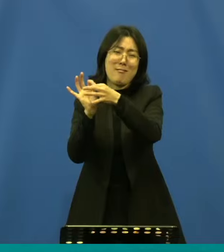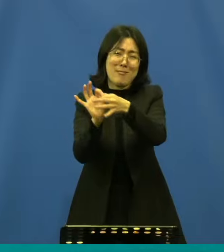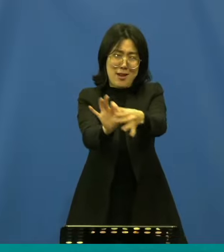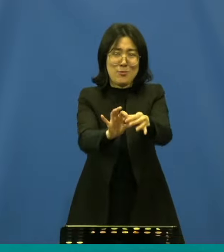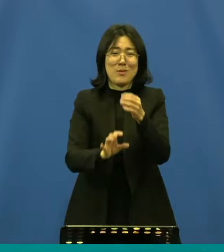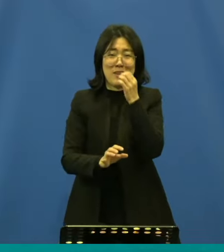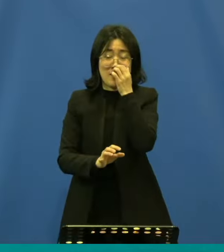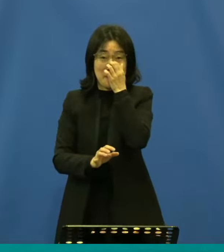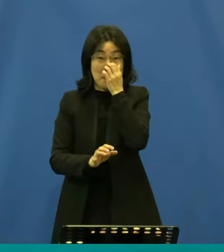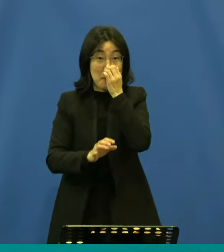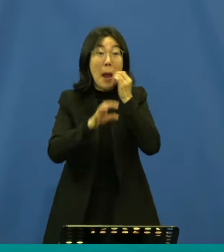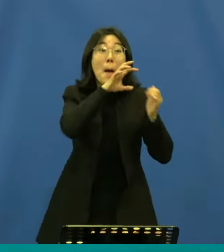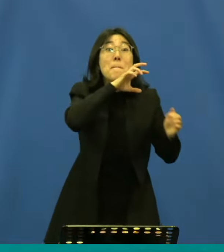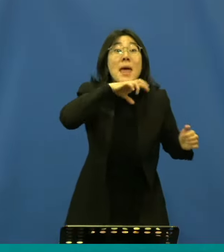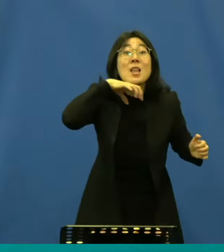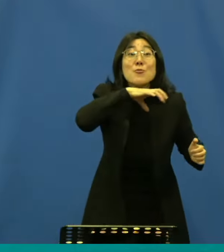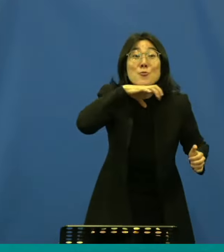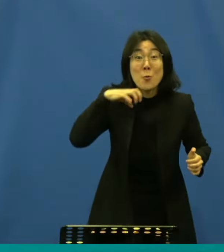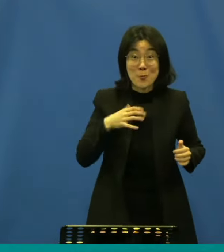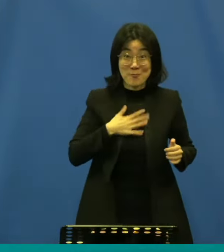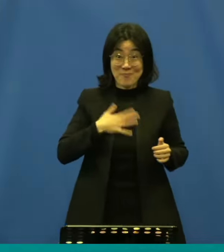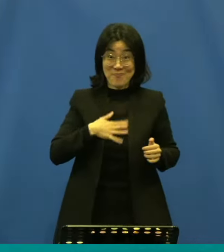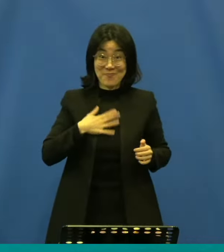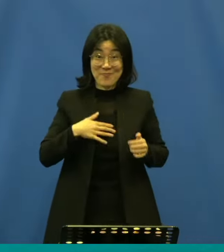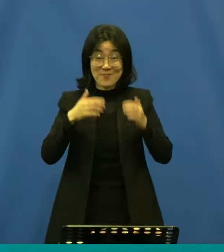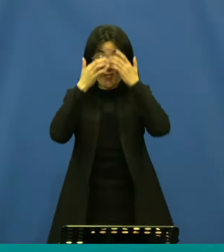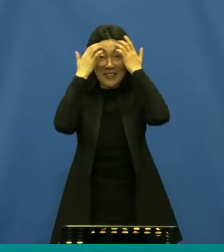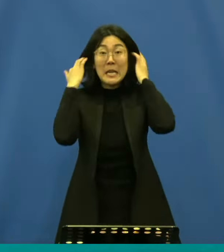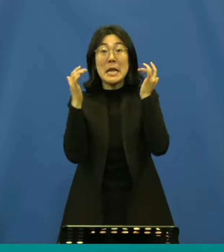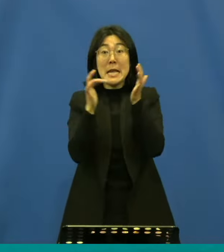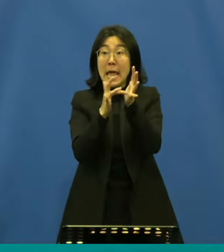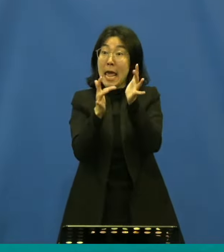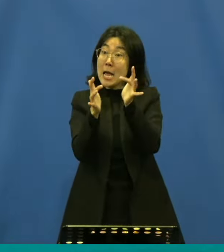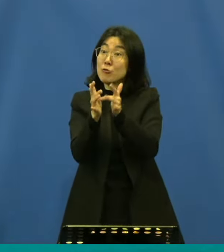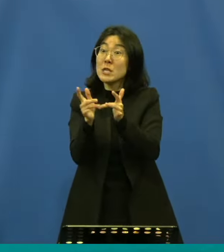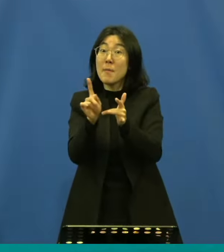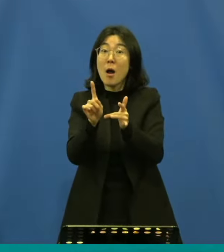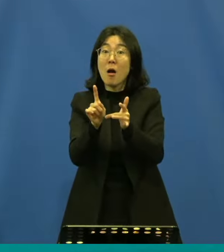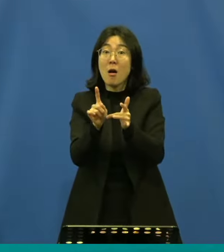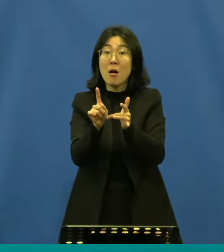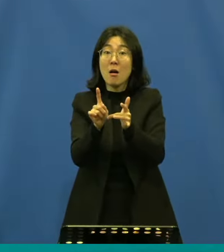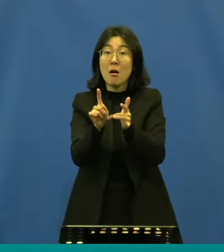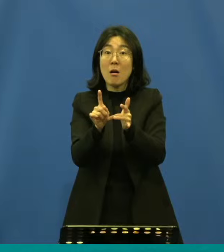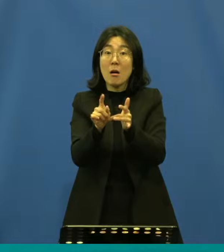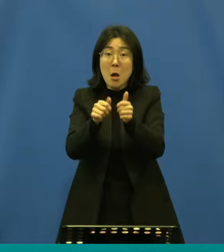예수님을 따라다녔습니다. 예수님에게 훈련을 받았습니다. 직강입니다, 직강.